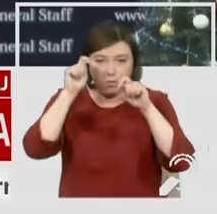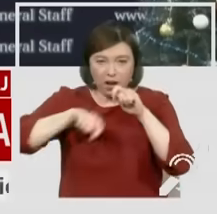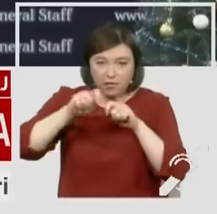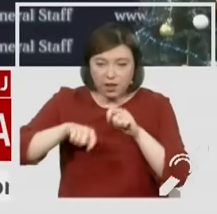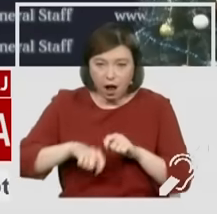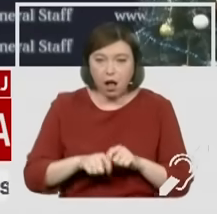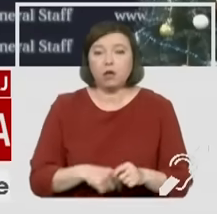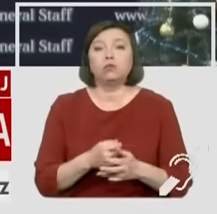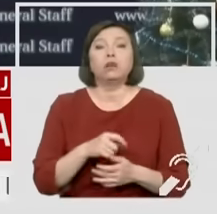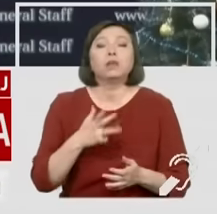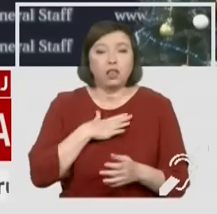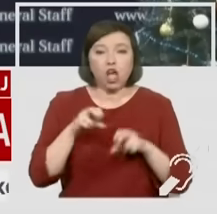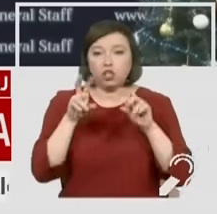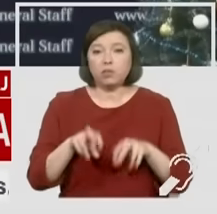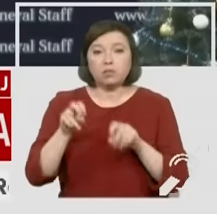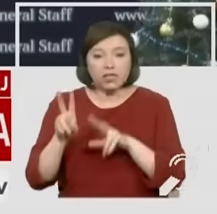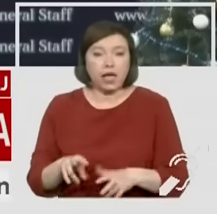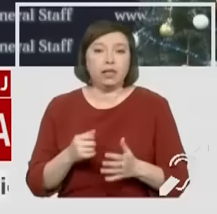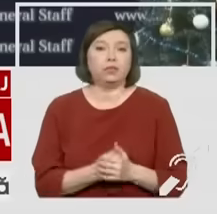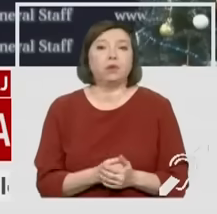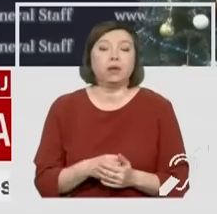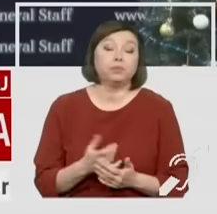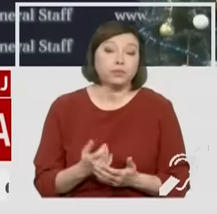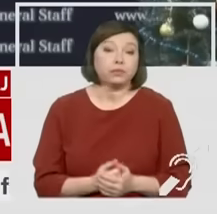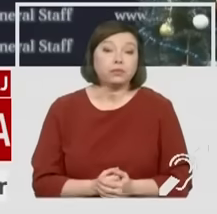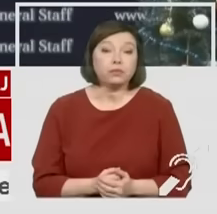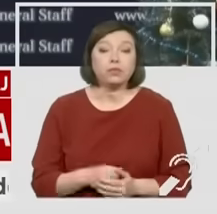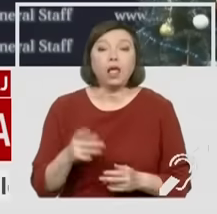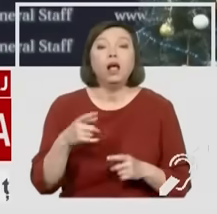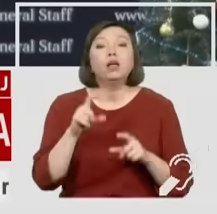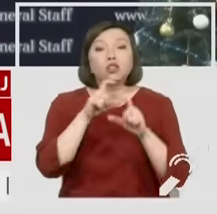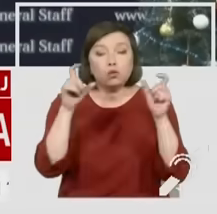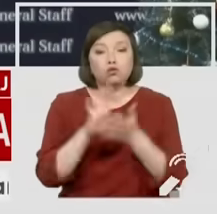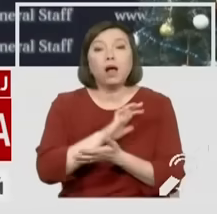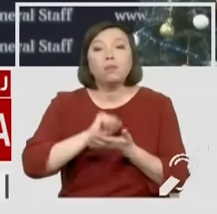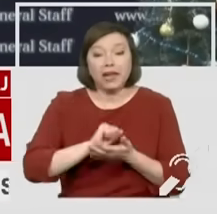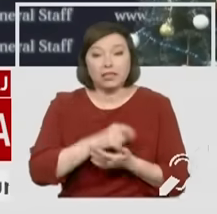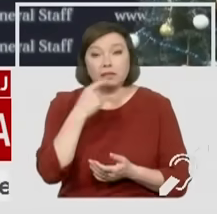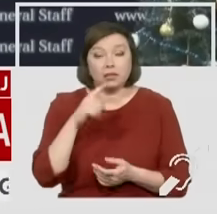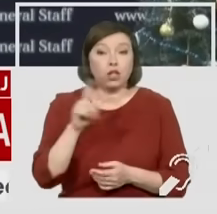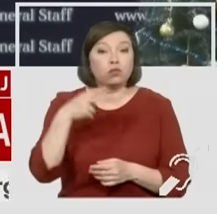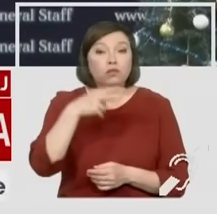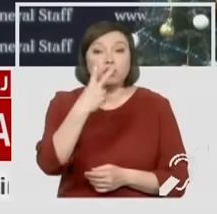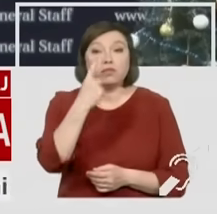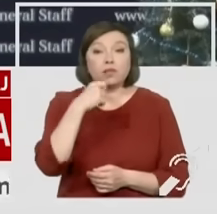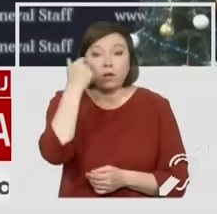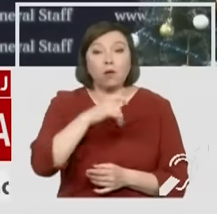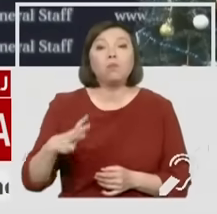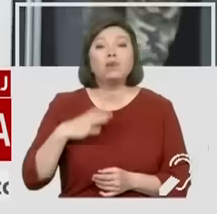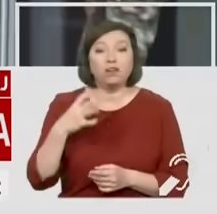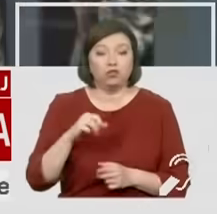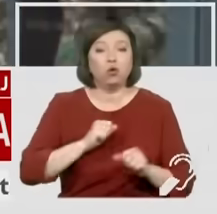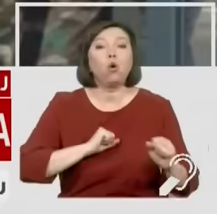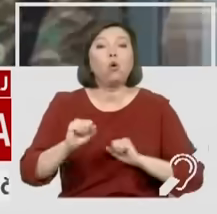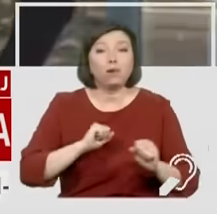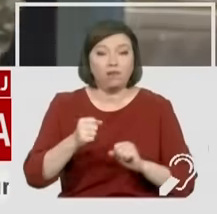de specialiștii noștri și cu alte instituții ale statului, citat încheiat. Serviciul de presă ne-a mai declarat că în 2021 fostul comandant al